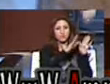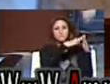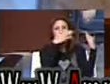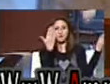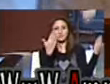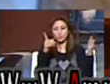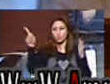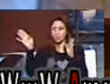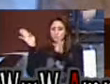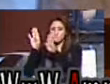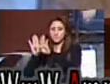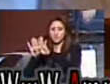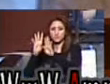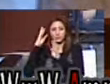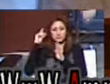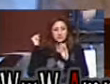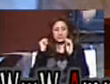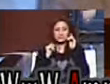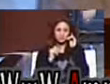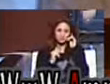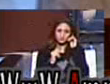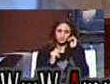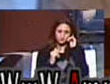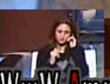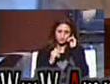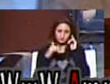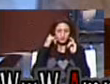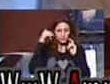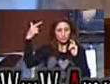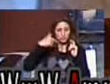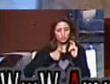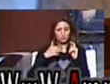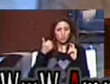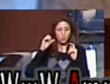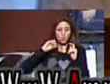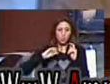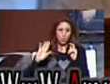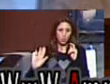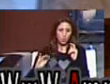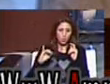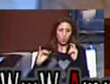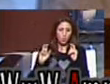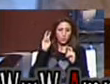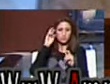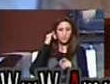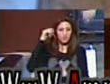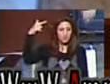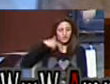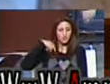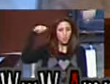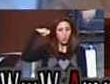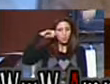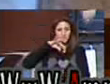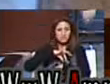وباب اللي بره مقفول. يعني اخبار حضرتك. طب خليك معايا دكتور لؤي، معانا ايضا الدكتور اسامه فريد وكيل وزاره الصحه بالدهليه. دكتور اسامه، ايه اخر